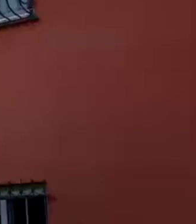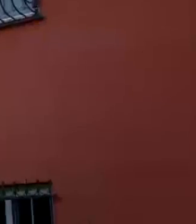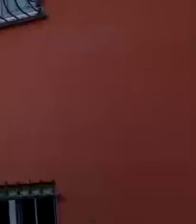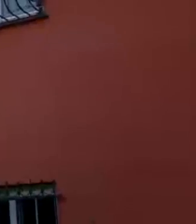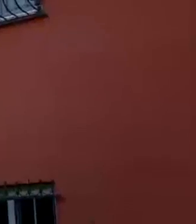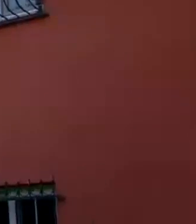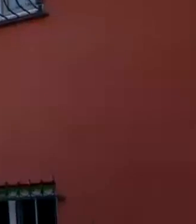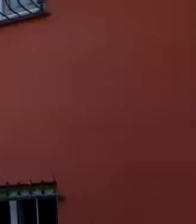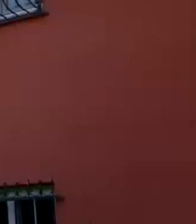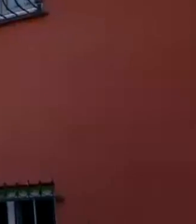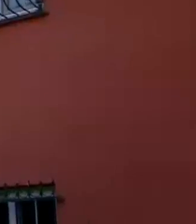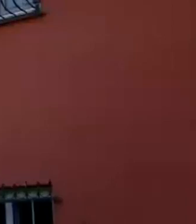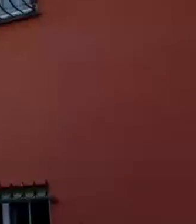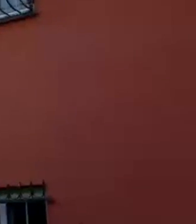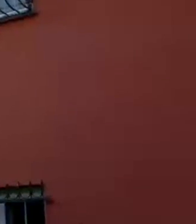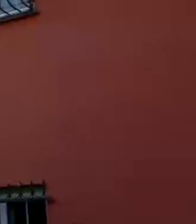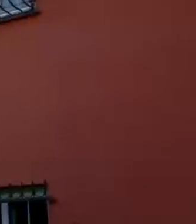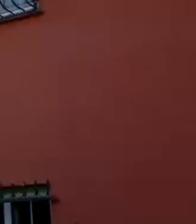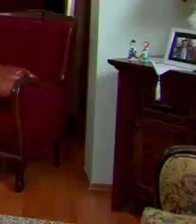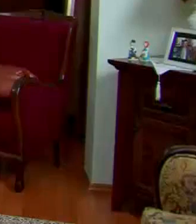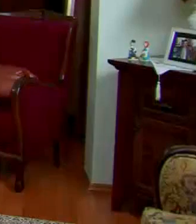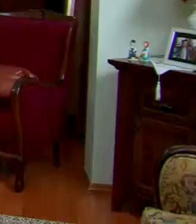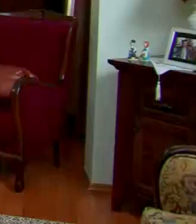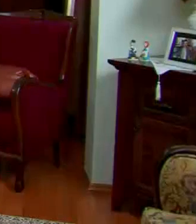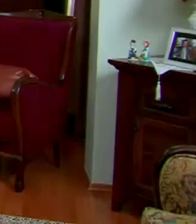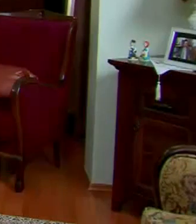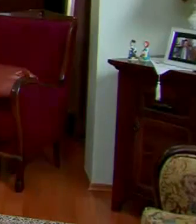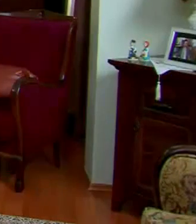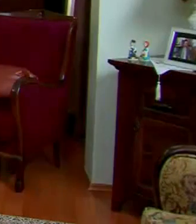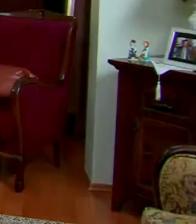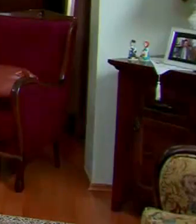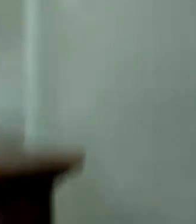evinde dışarıdan gelen Burhan, Hakan ve Ceyda salona girdiler.